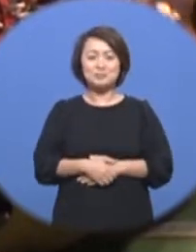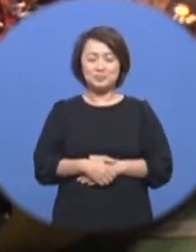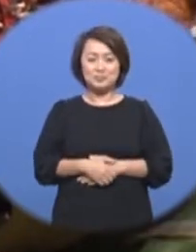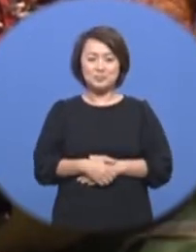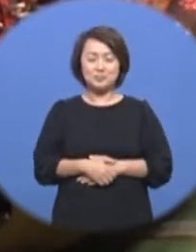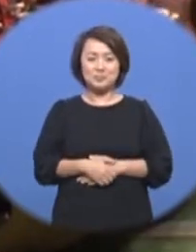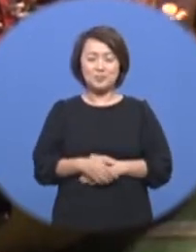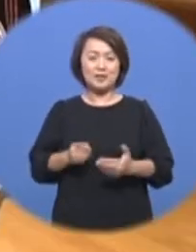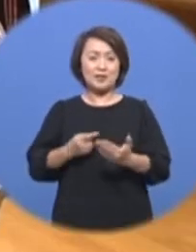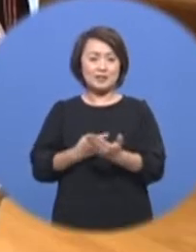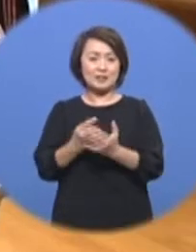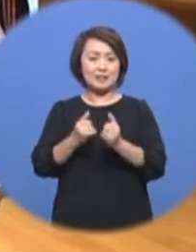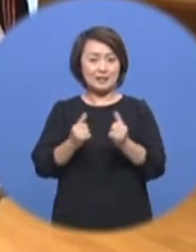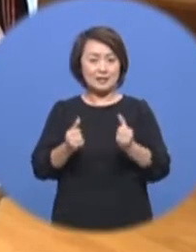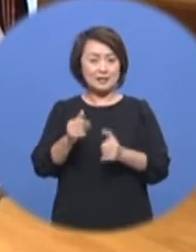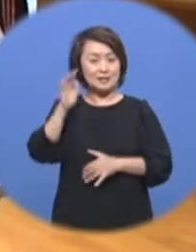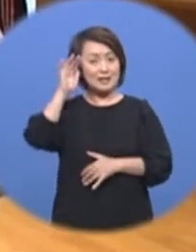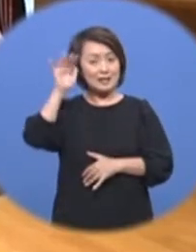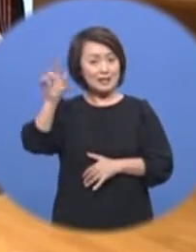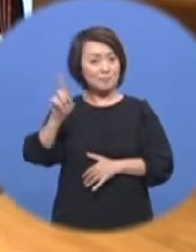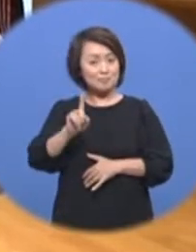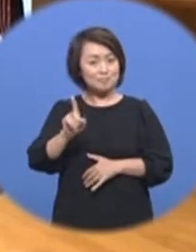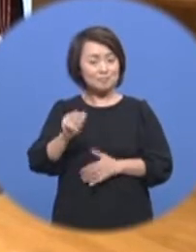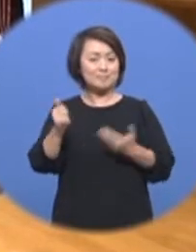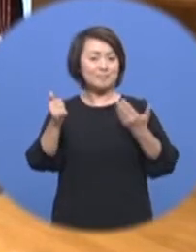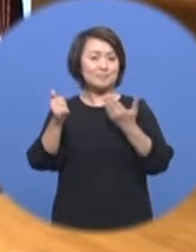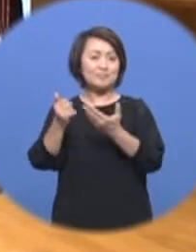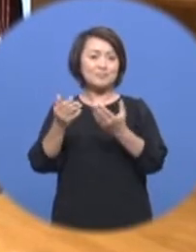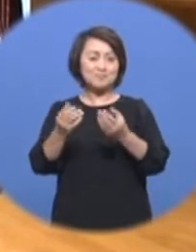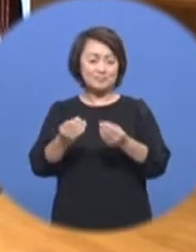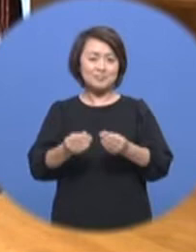イベント参加者に感想を伺いました。